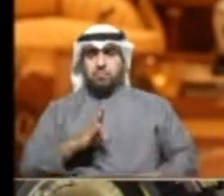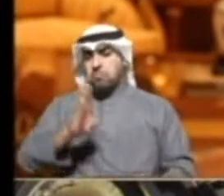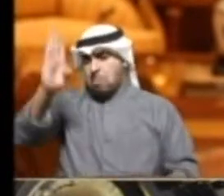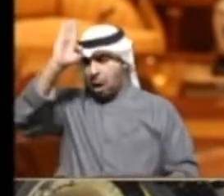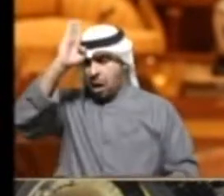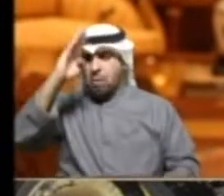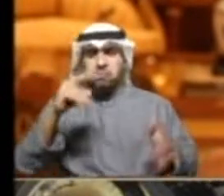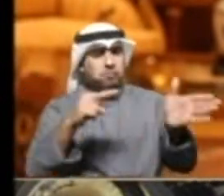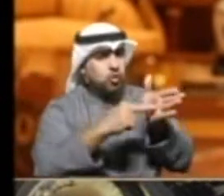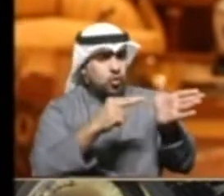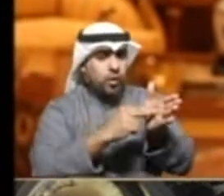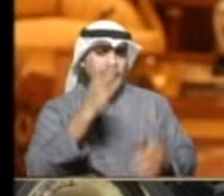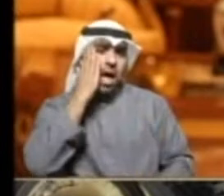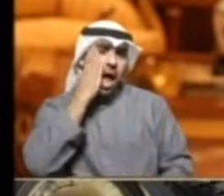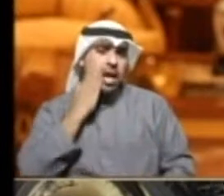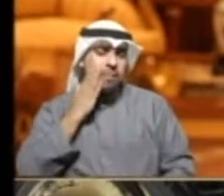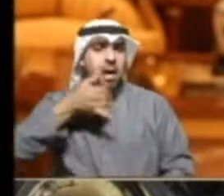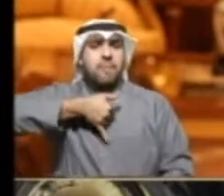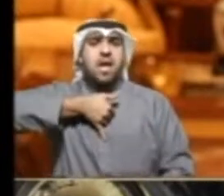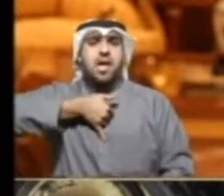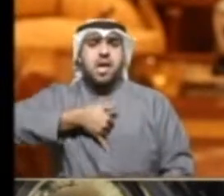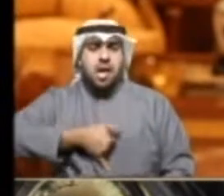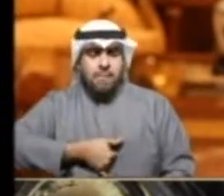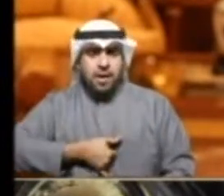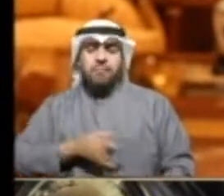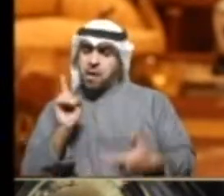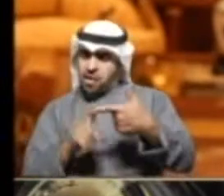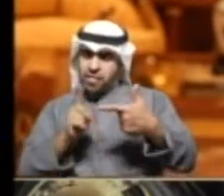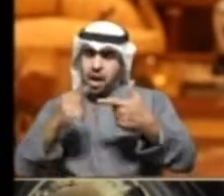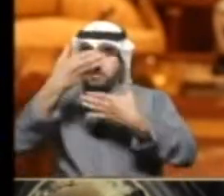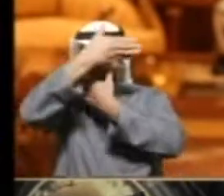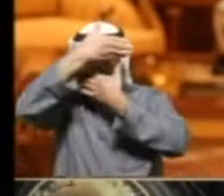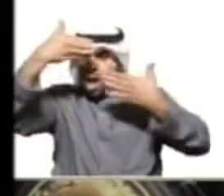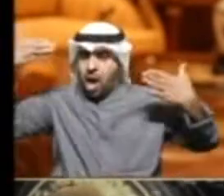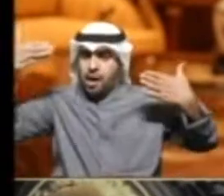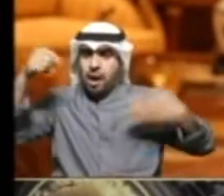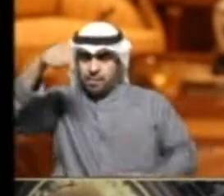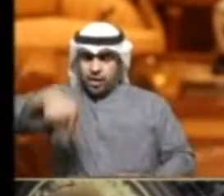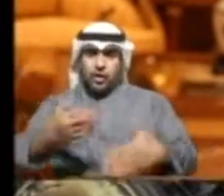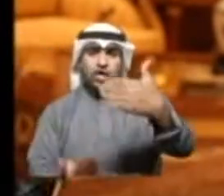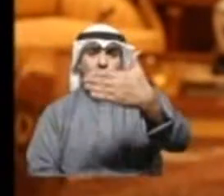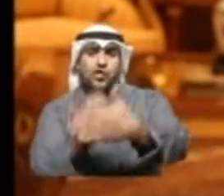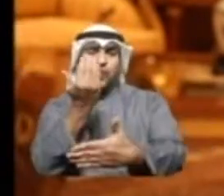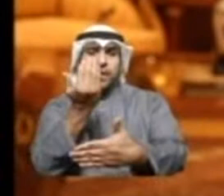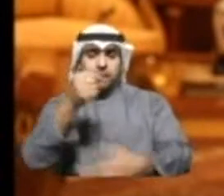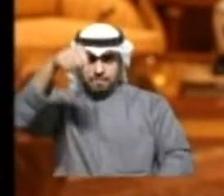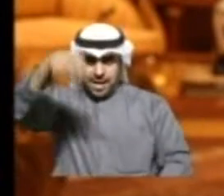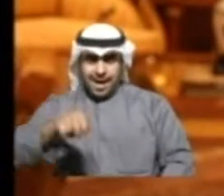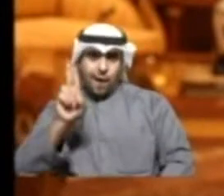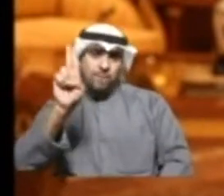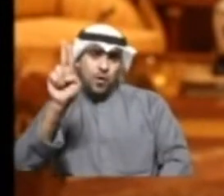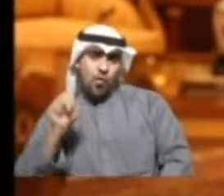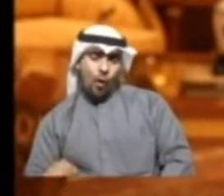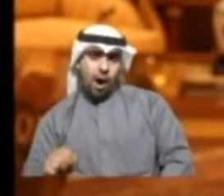وسوريا وليبيا واليمن، ناهيك عن مسائل الإرهاب وهو موضوع جديد جدا. دور مجلس الأمن وعضويتنا